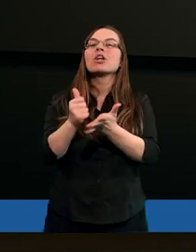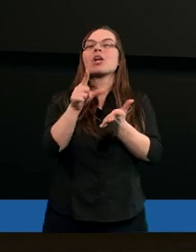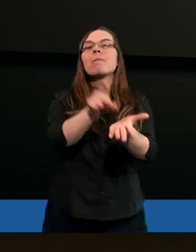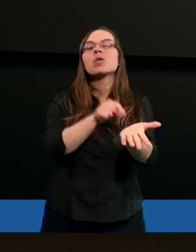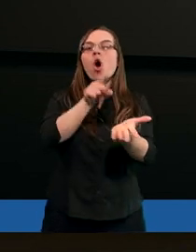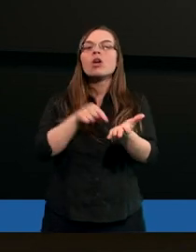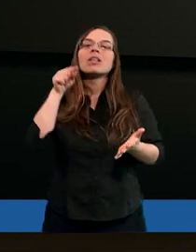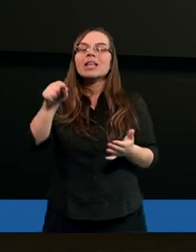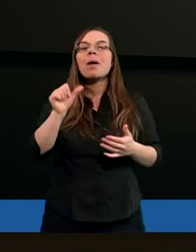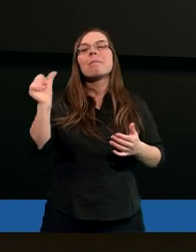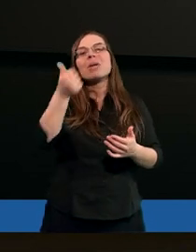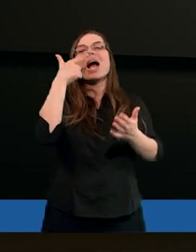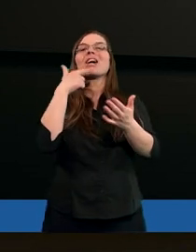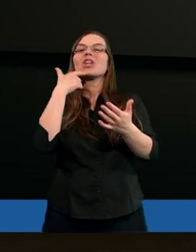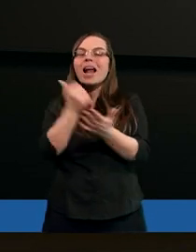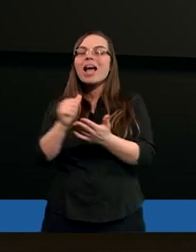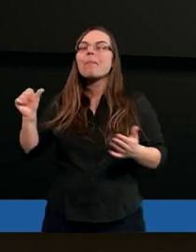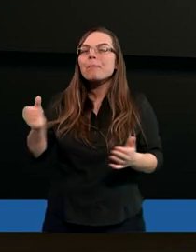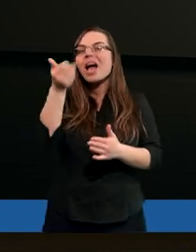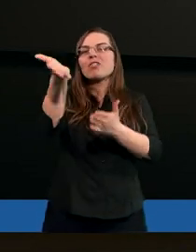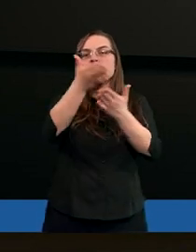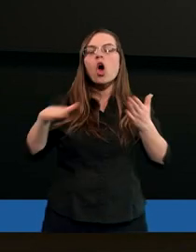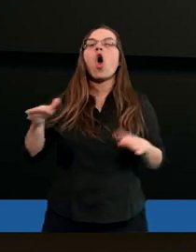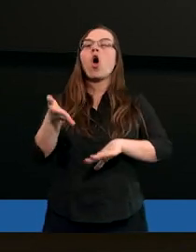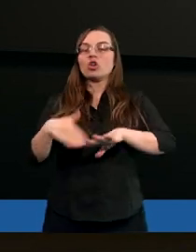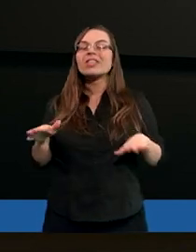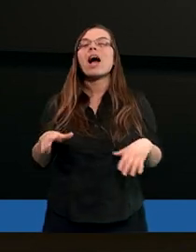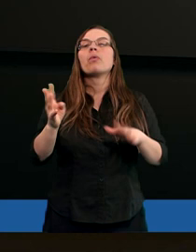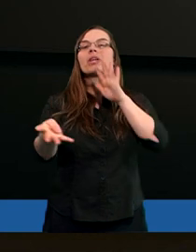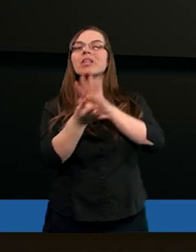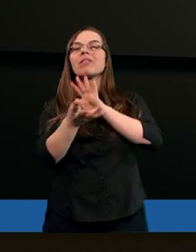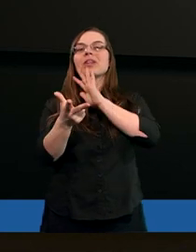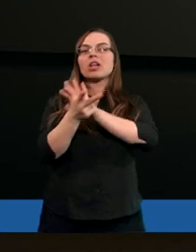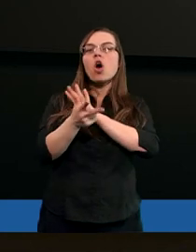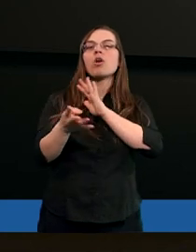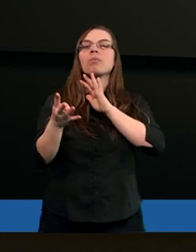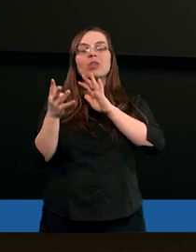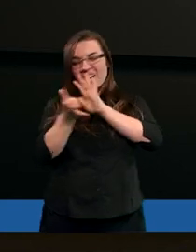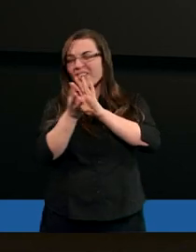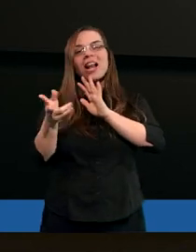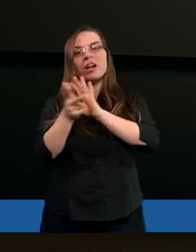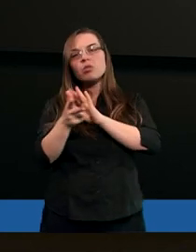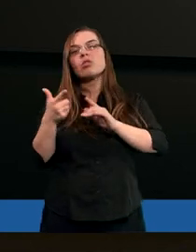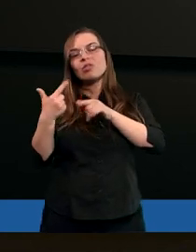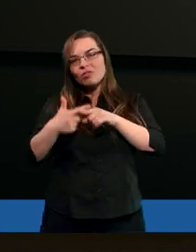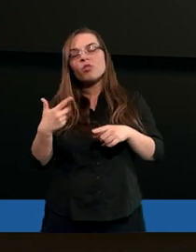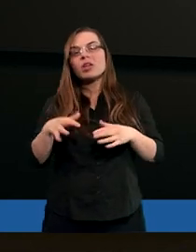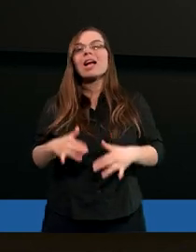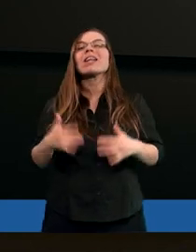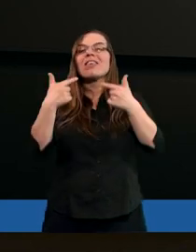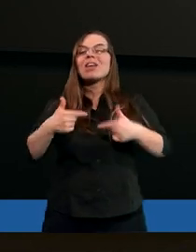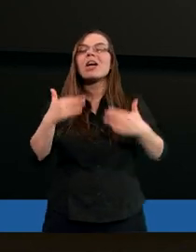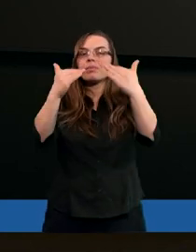Tam pierwszy list, pierwszy rozdział, dziewiętnasty, osiemnasty, dwudziesty wiersz, o czym tam przede